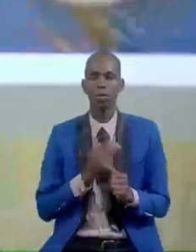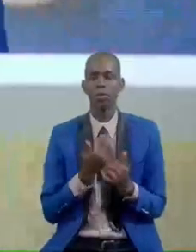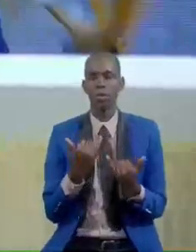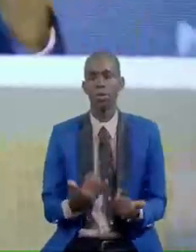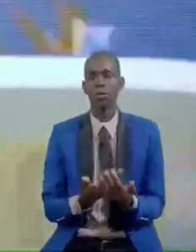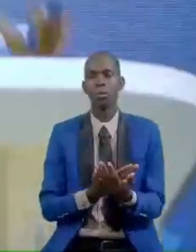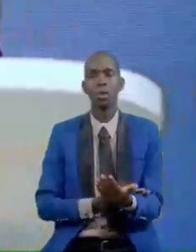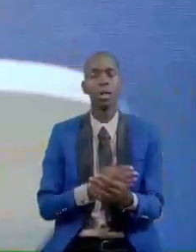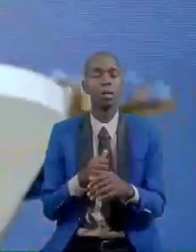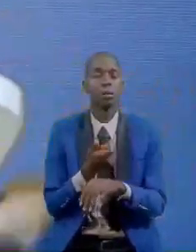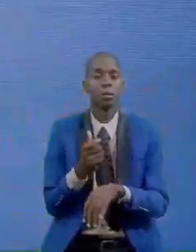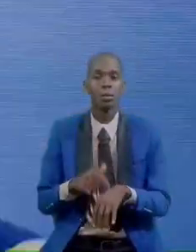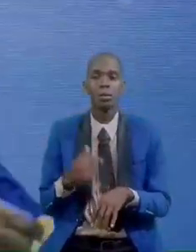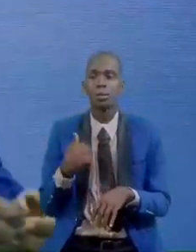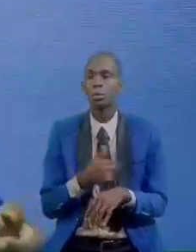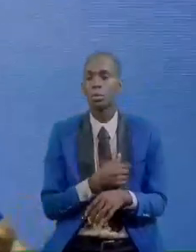matin.